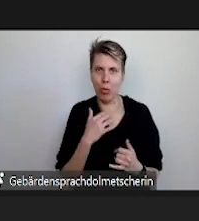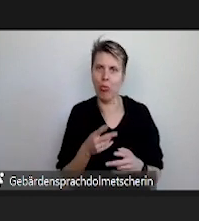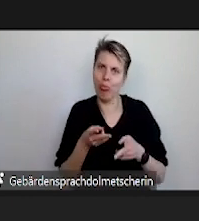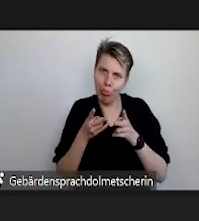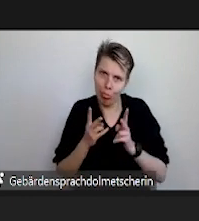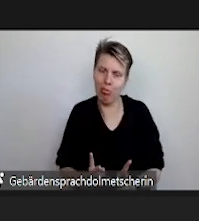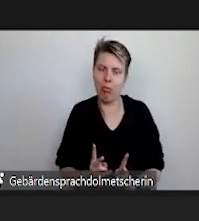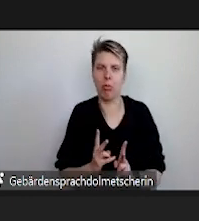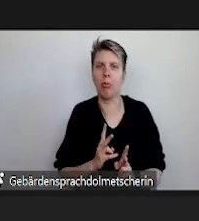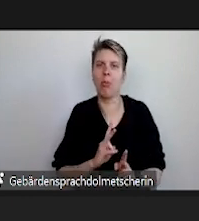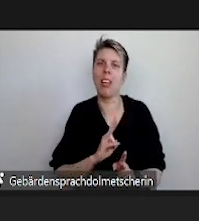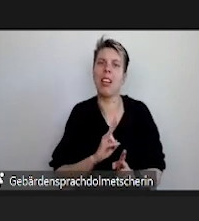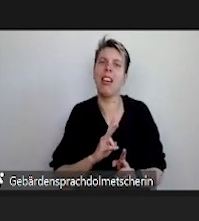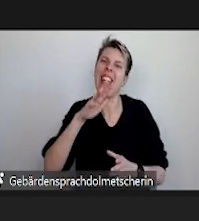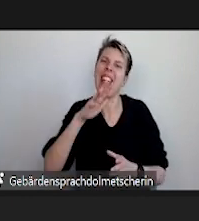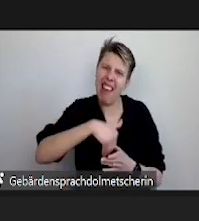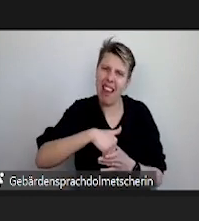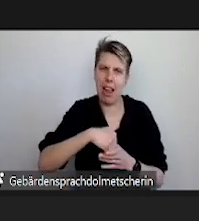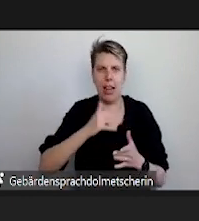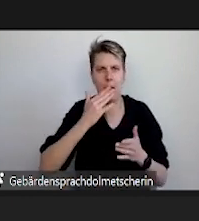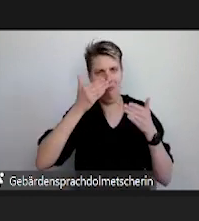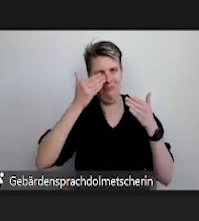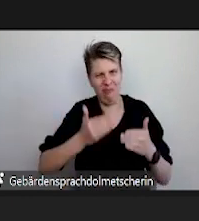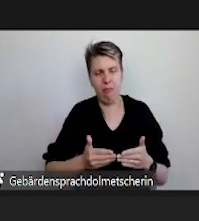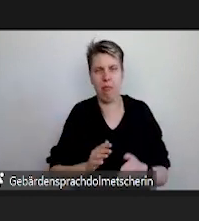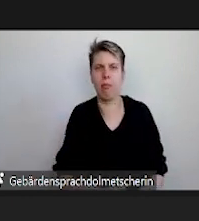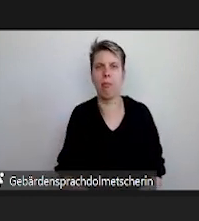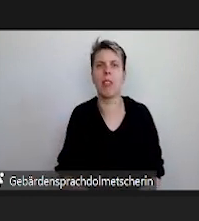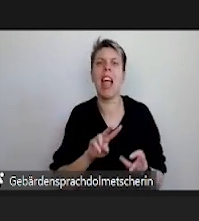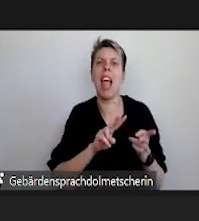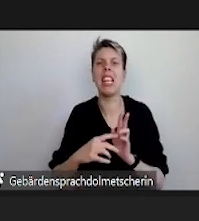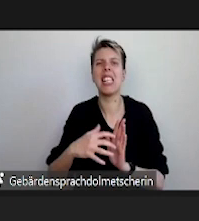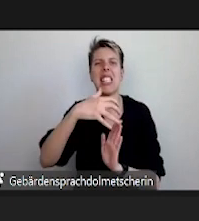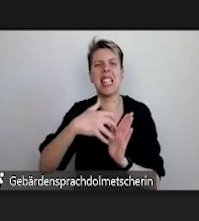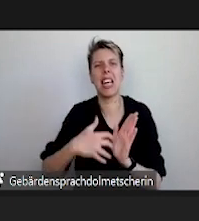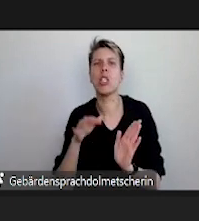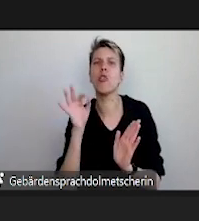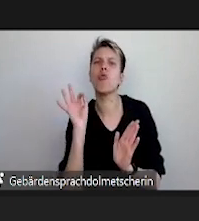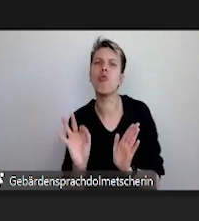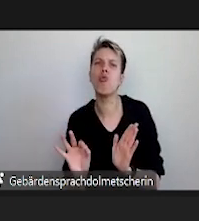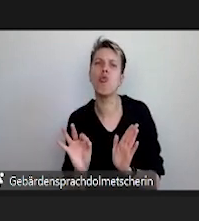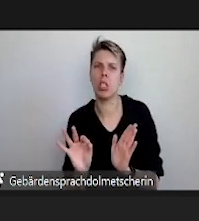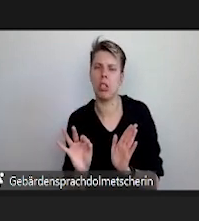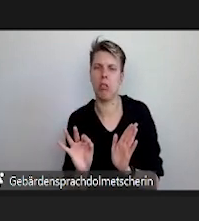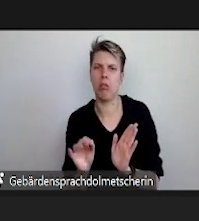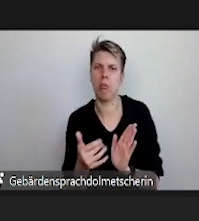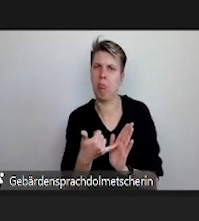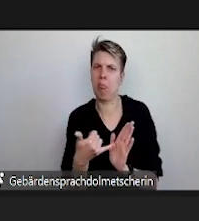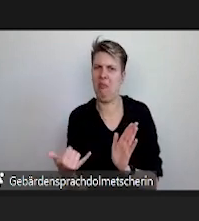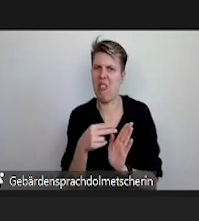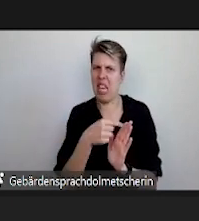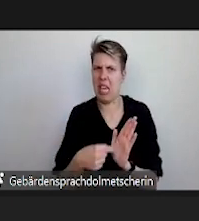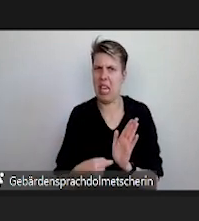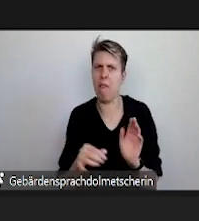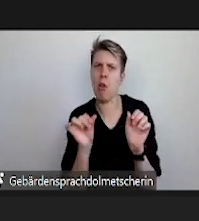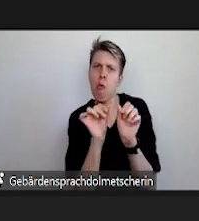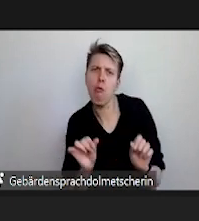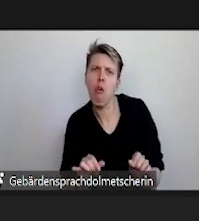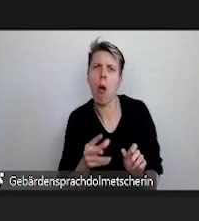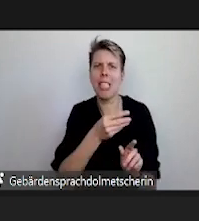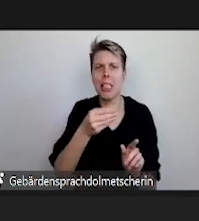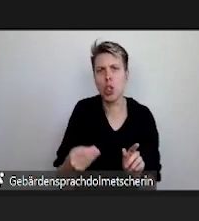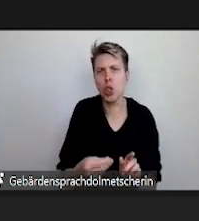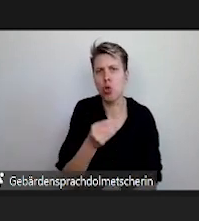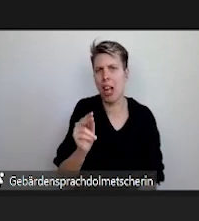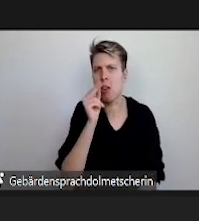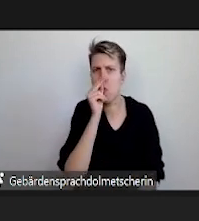auf die inhaltliche Seite legen. Also was macht ein guter Alternativtext aus? Wie sollte der gestaltet sein? Was muss man